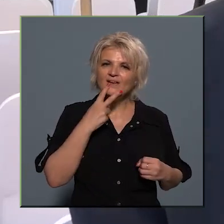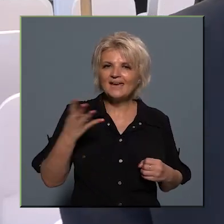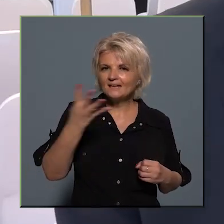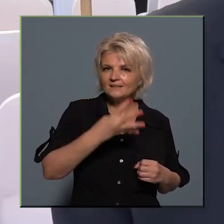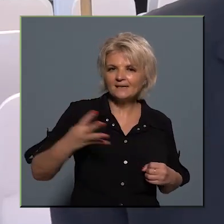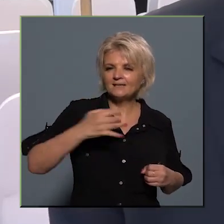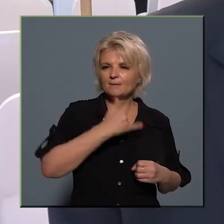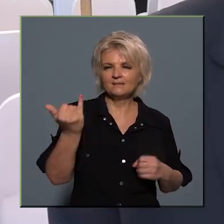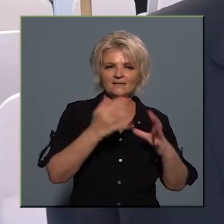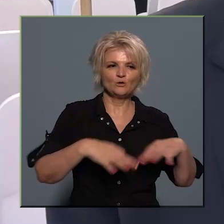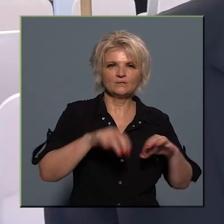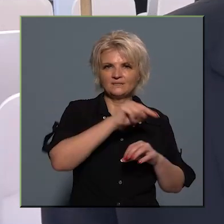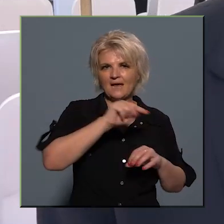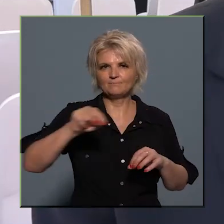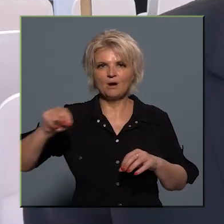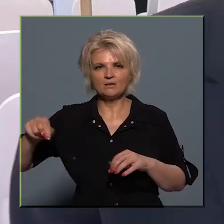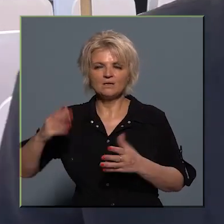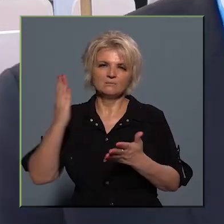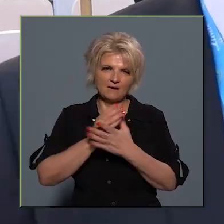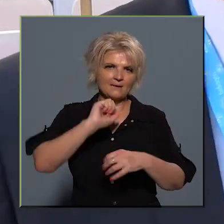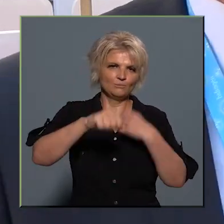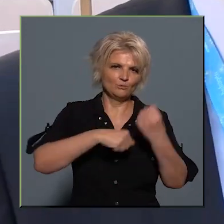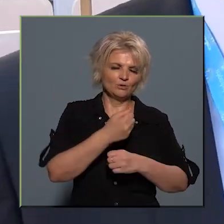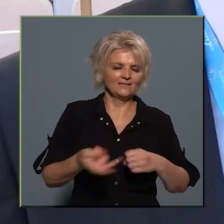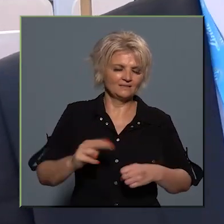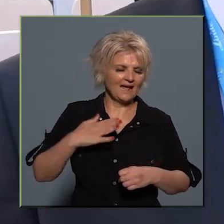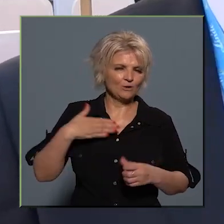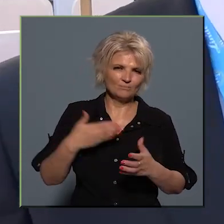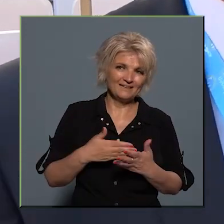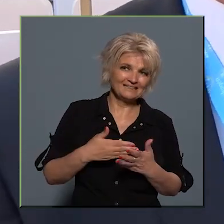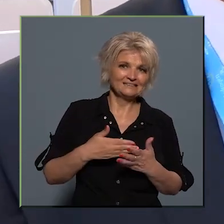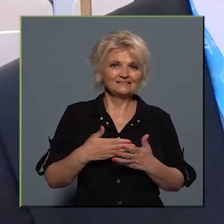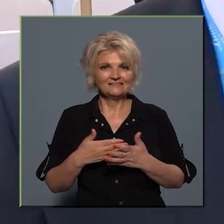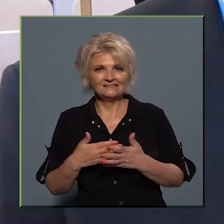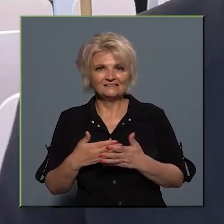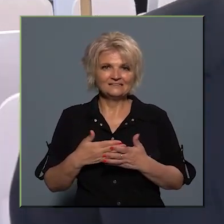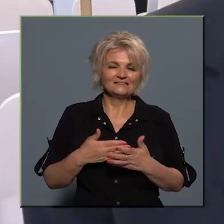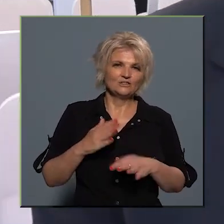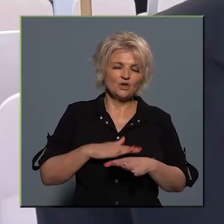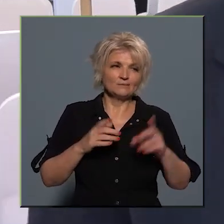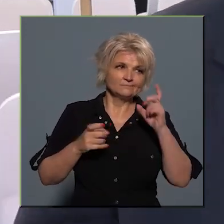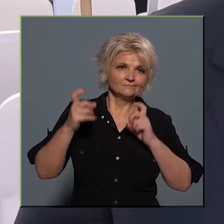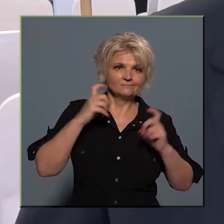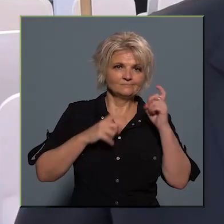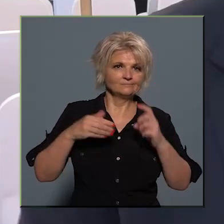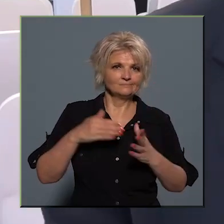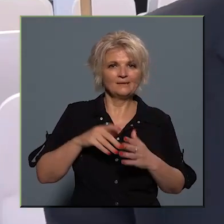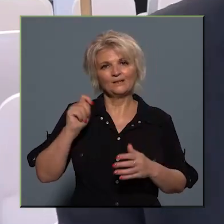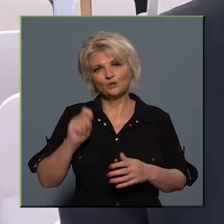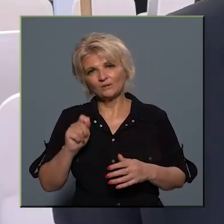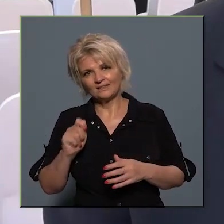minden országában rajtunk kívül üzemel, nálunk még ez csak megfontolás alatt van, meg döntés van, hogy